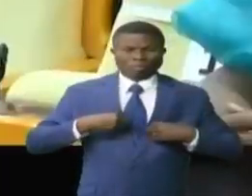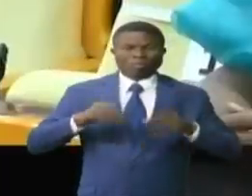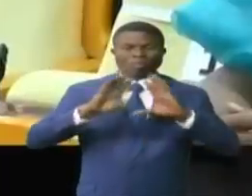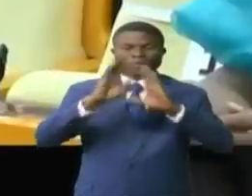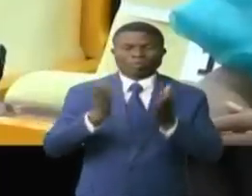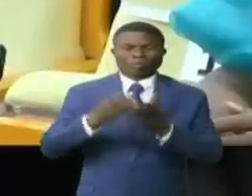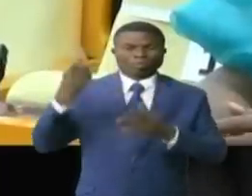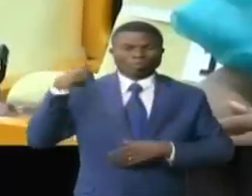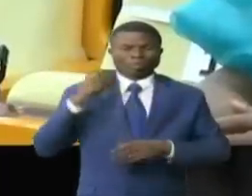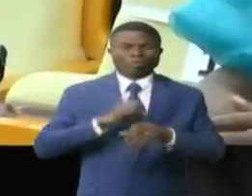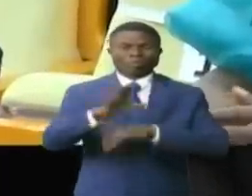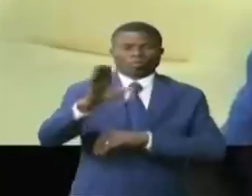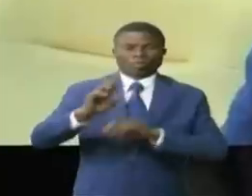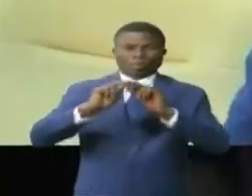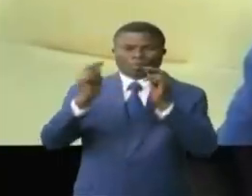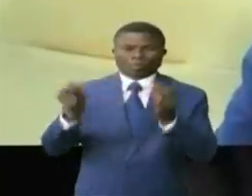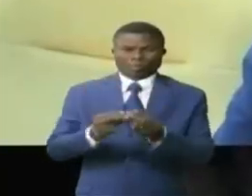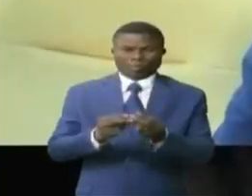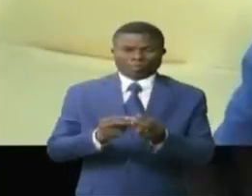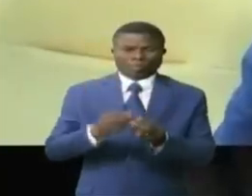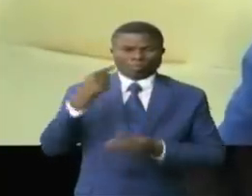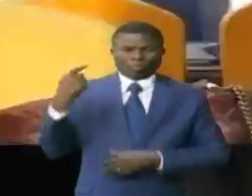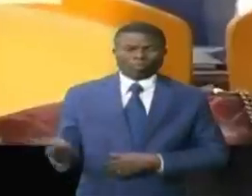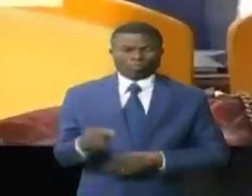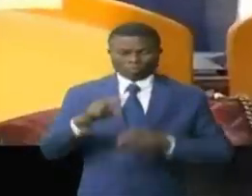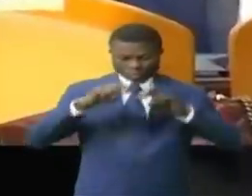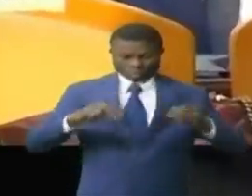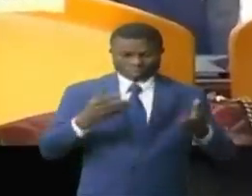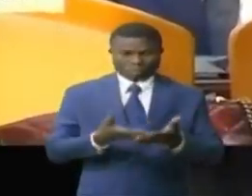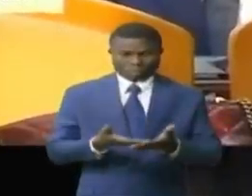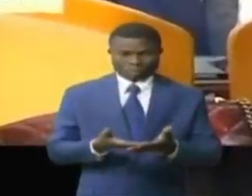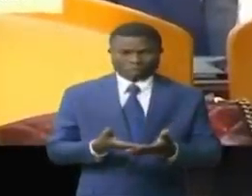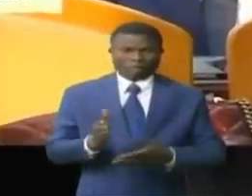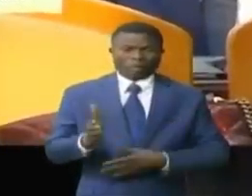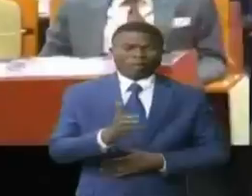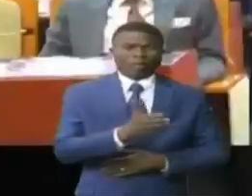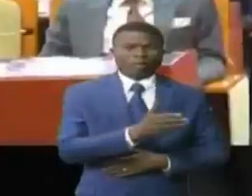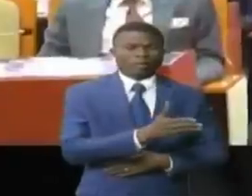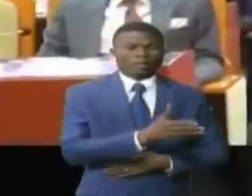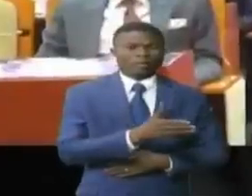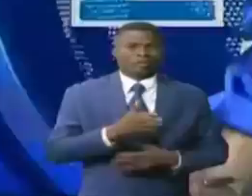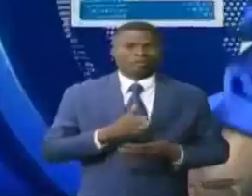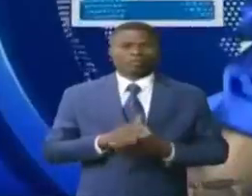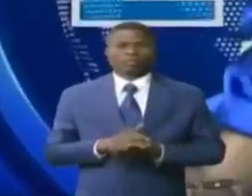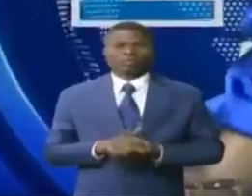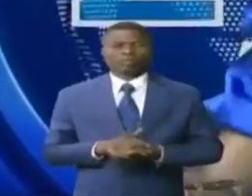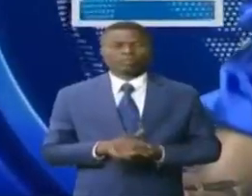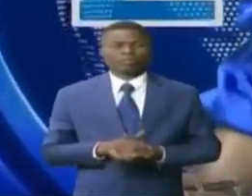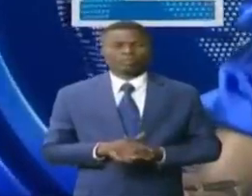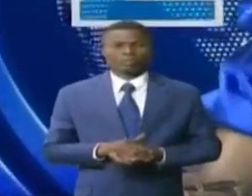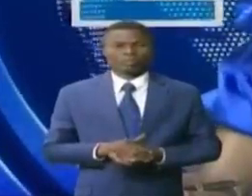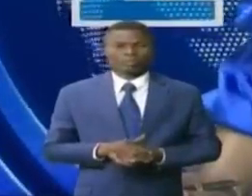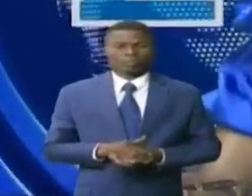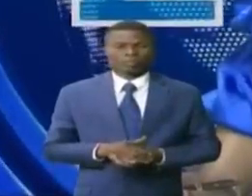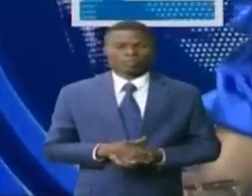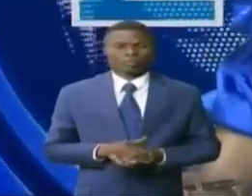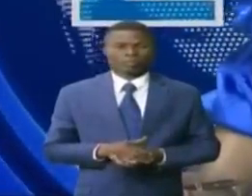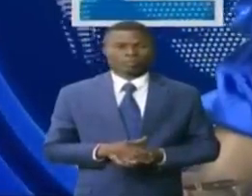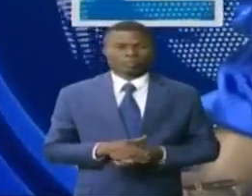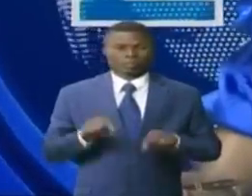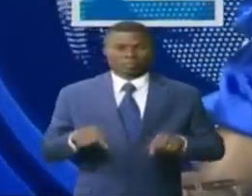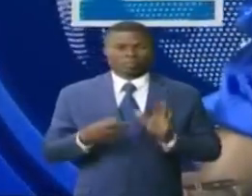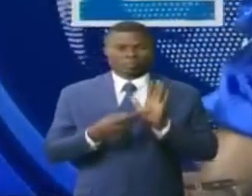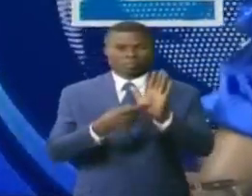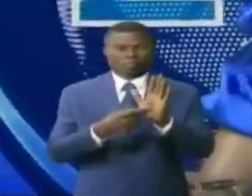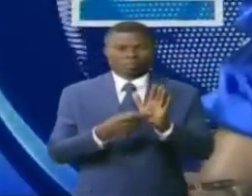et envoyée à la commission permanente environnement, tourisme et développement durable. Nous sommes allés vite. Vous venez de